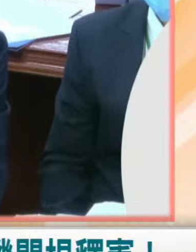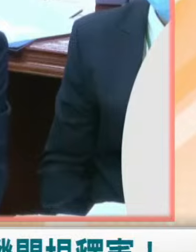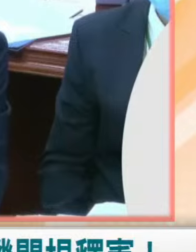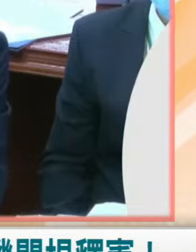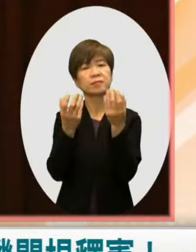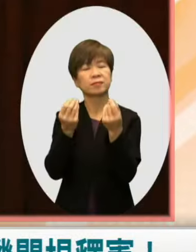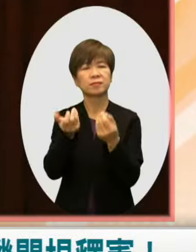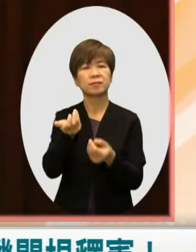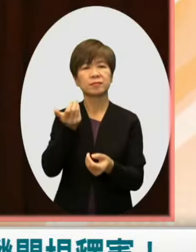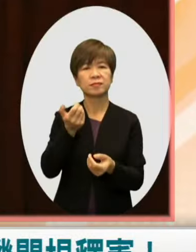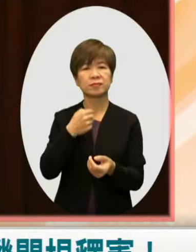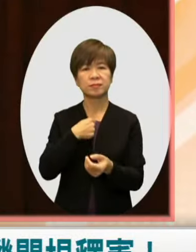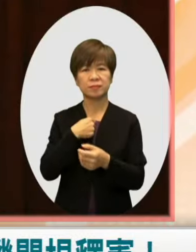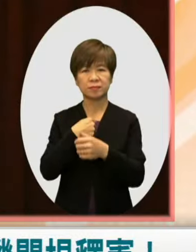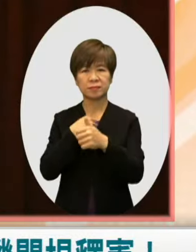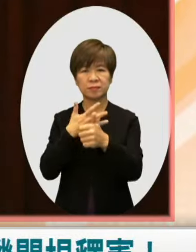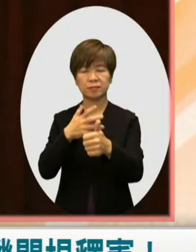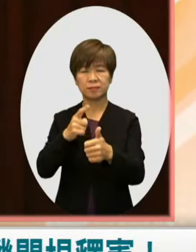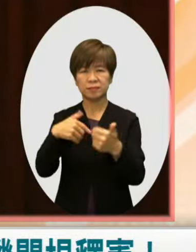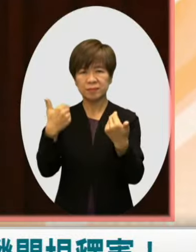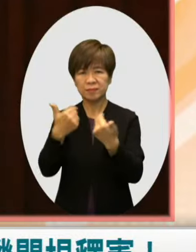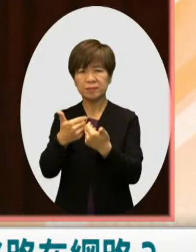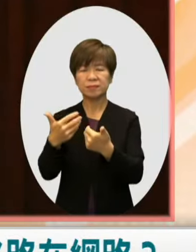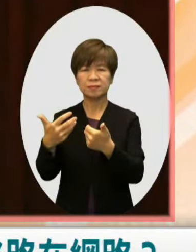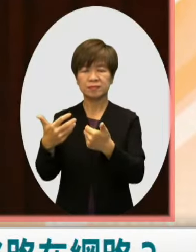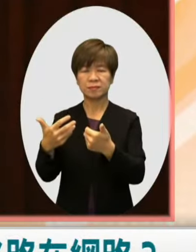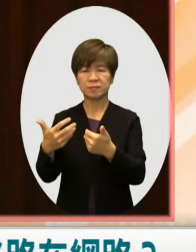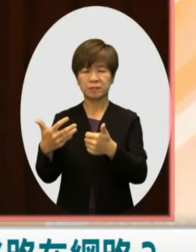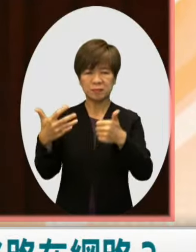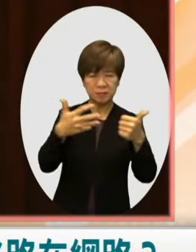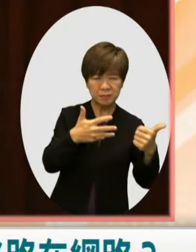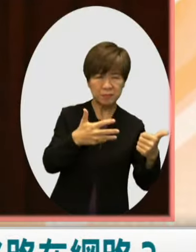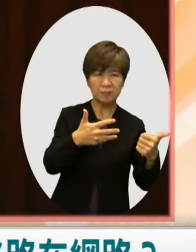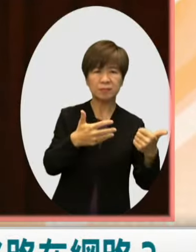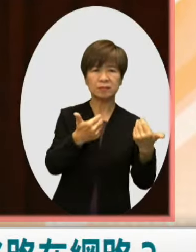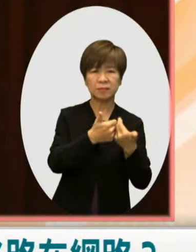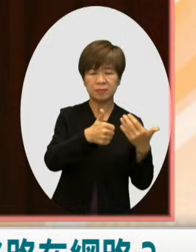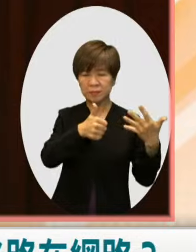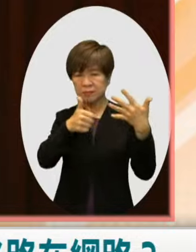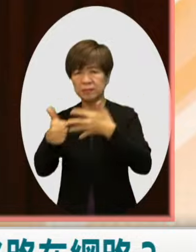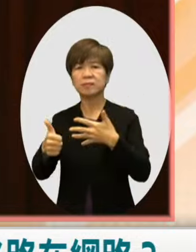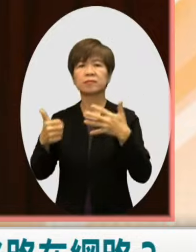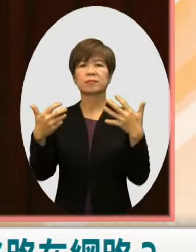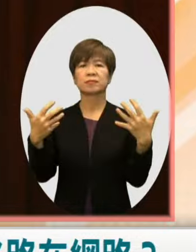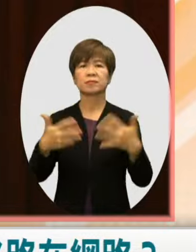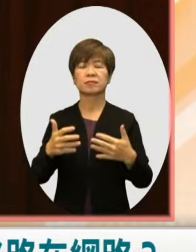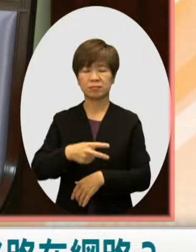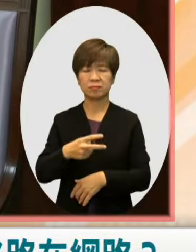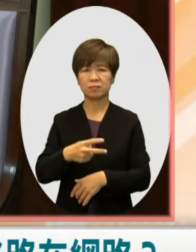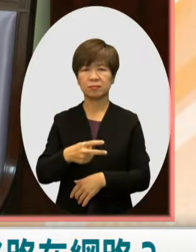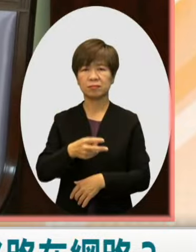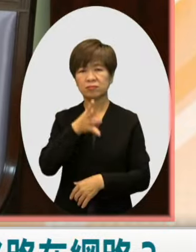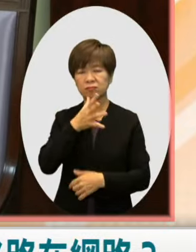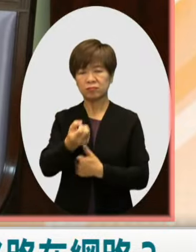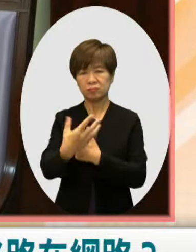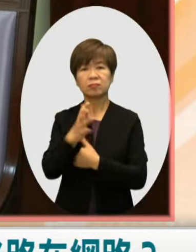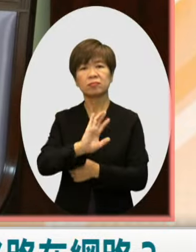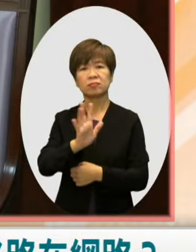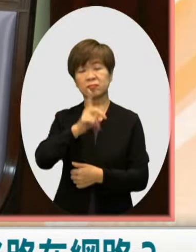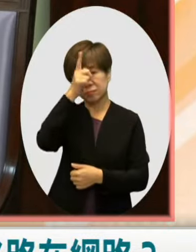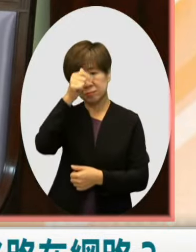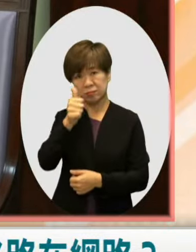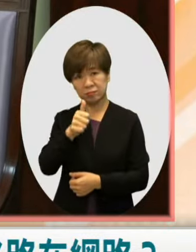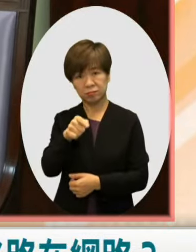哦，你就是你侵害到百姓的基本权利哦，好，所以这个代志已经发生